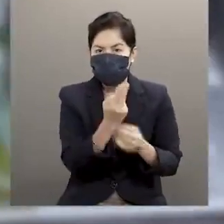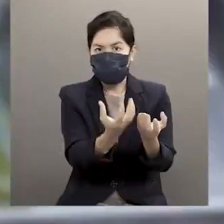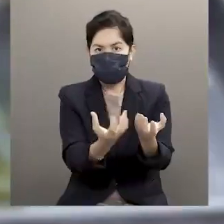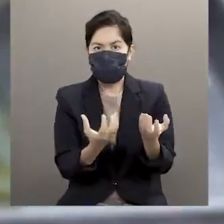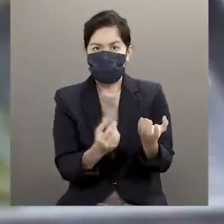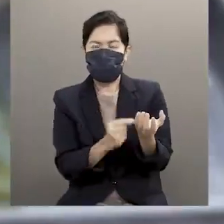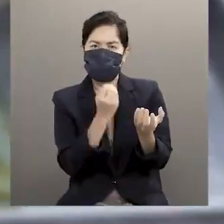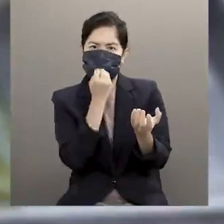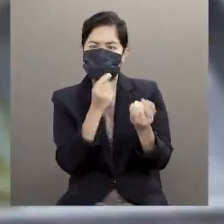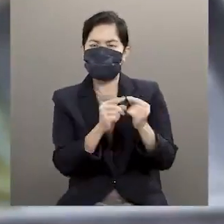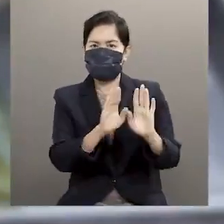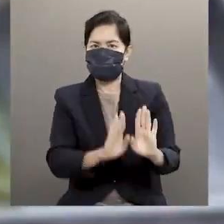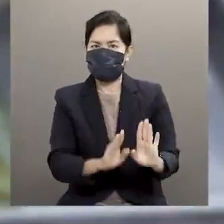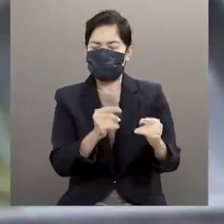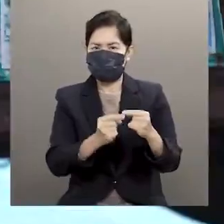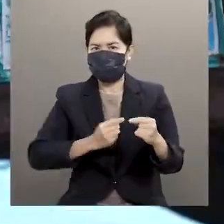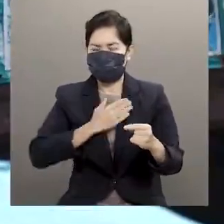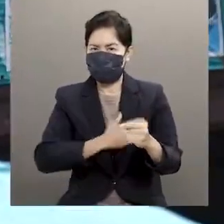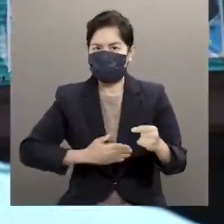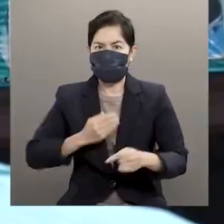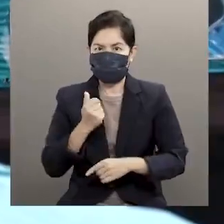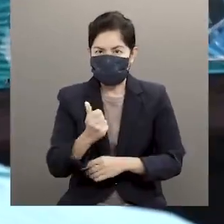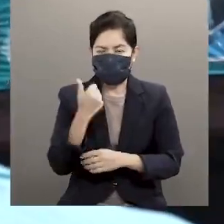วอย่างของการสร้างเศษกิชุมชนใชว COVID19